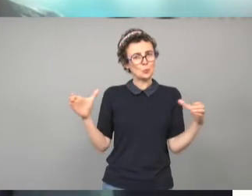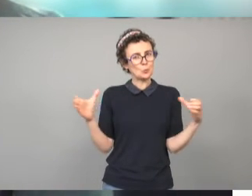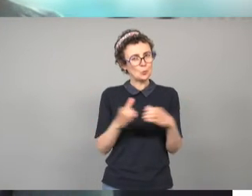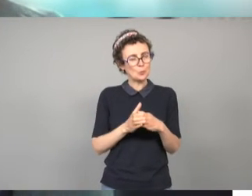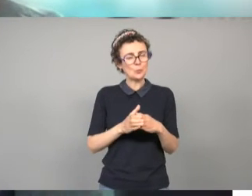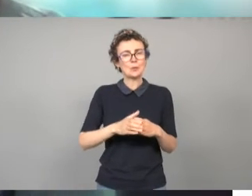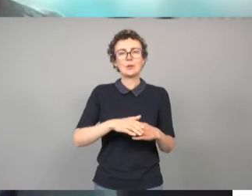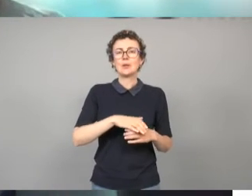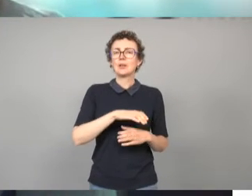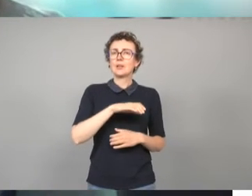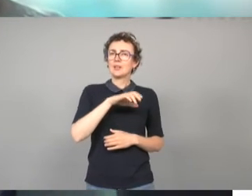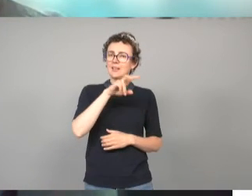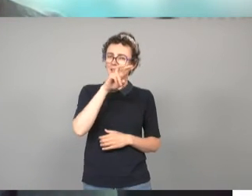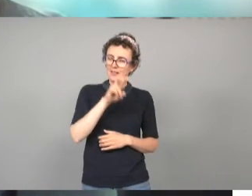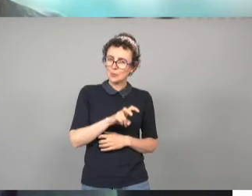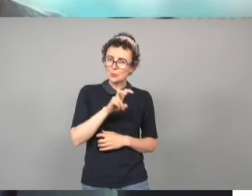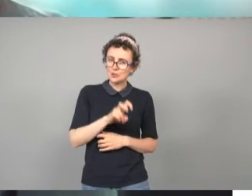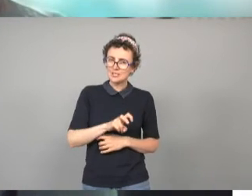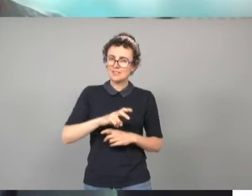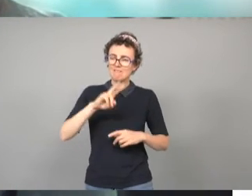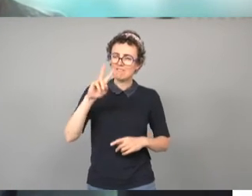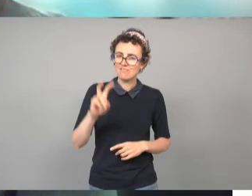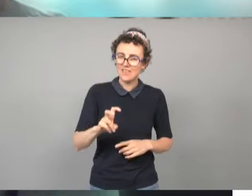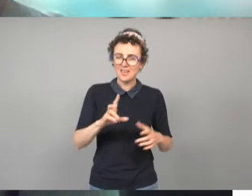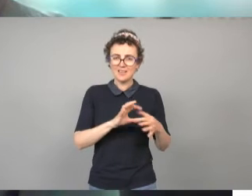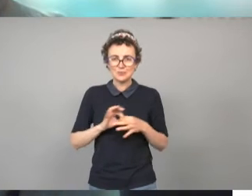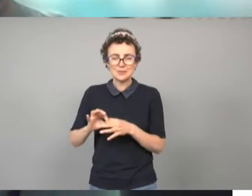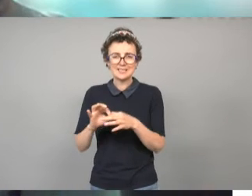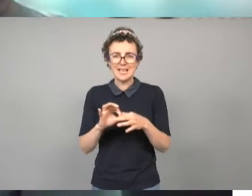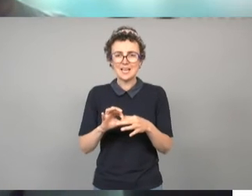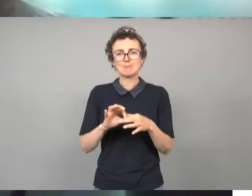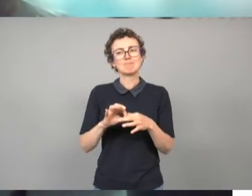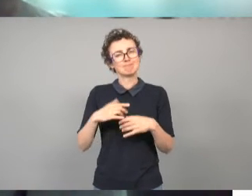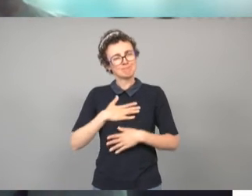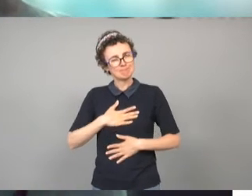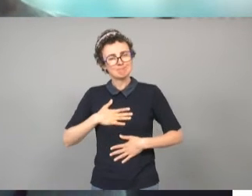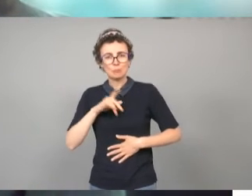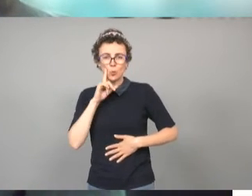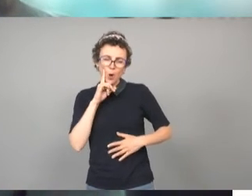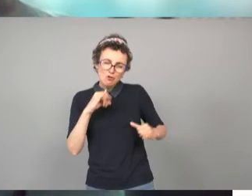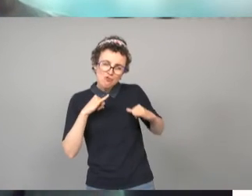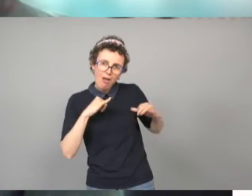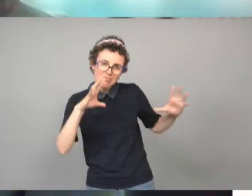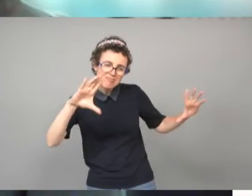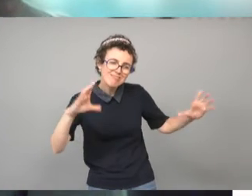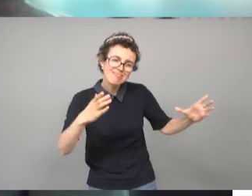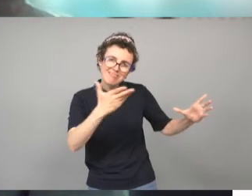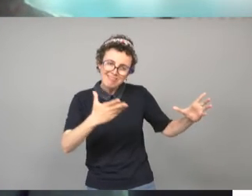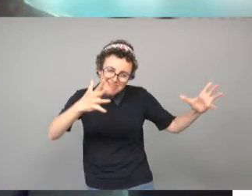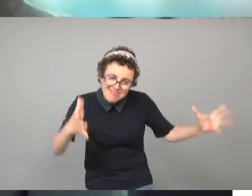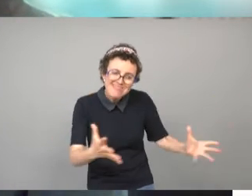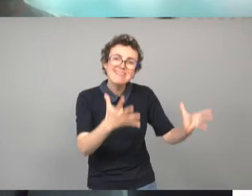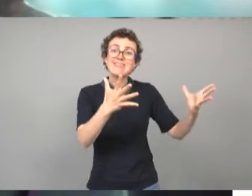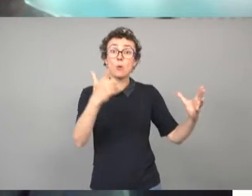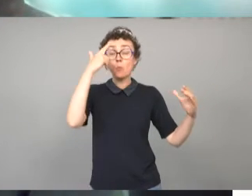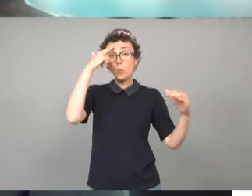remercier de cette mesure et de l'effort consenti au profit des plus jeunes de la métropole. La décision de rendre les transports gratuits pour les mineurs